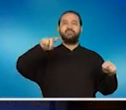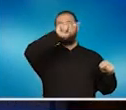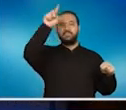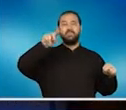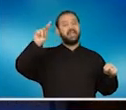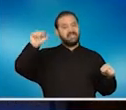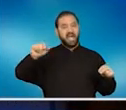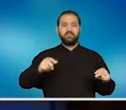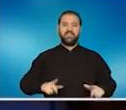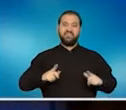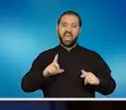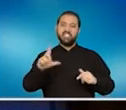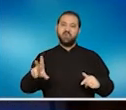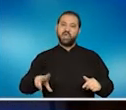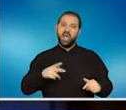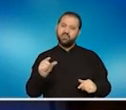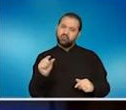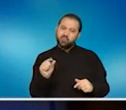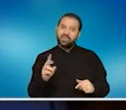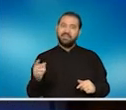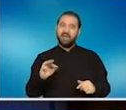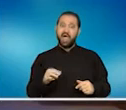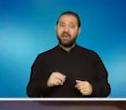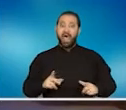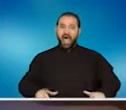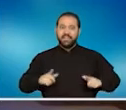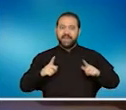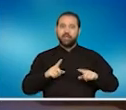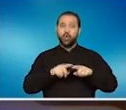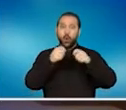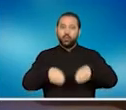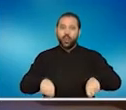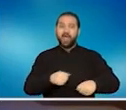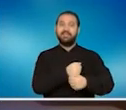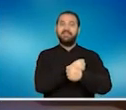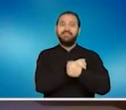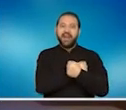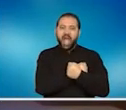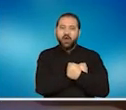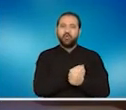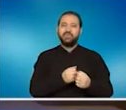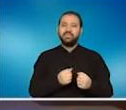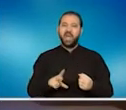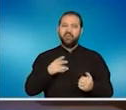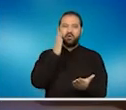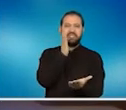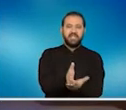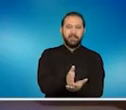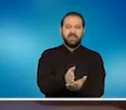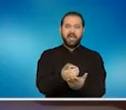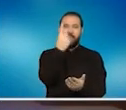lui a fost scurtă, dar foarte intensă. Viața lui a fost îndreptată întâi de toate